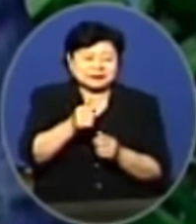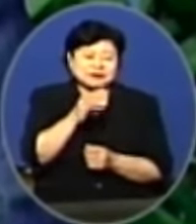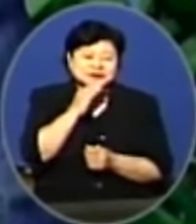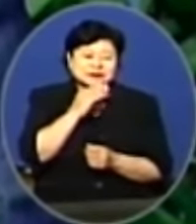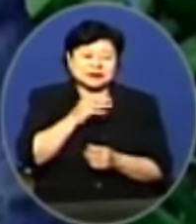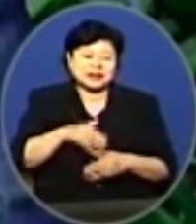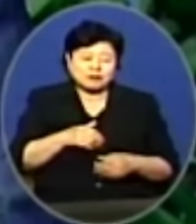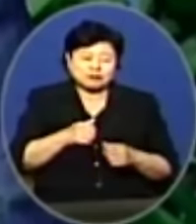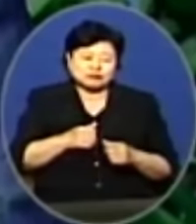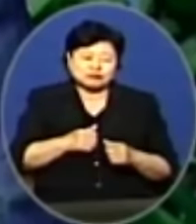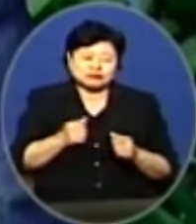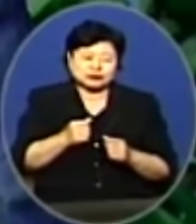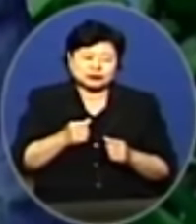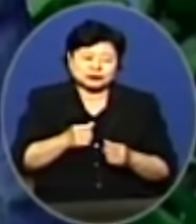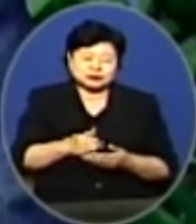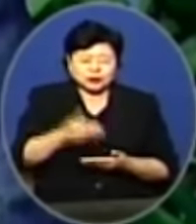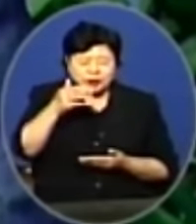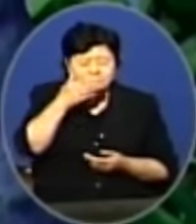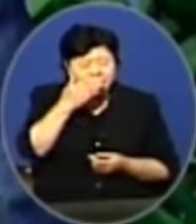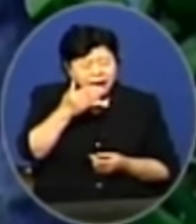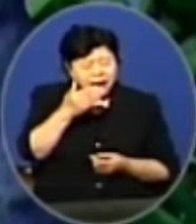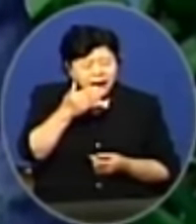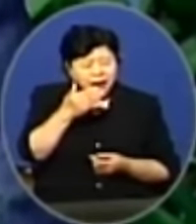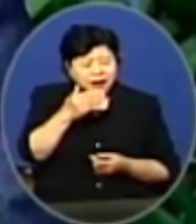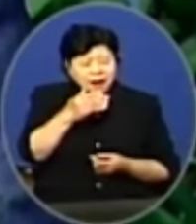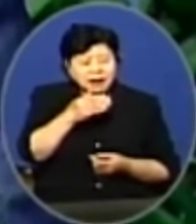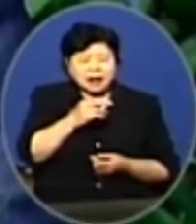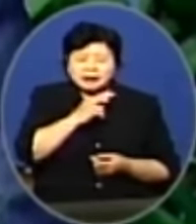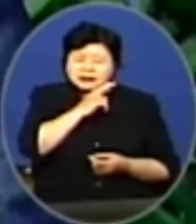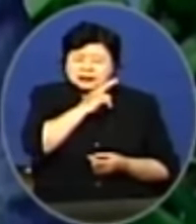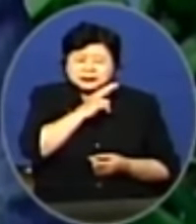남북 통일을 시킬 수 있겠는가?